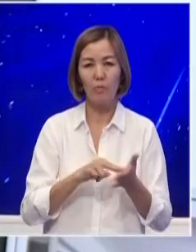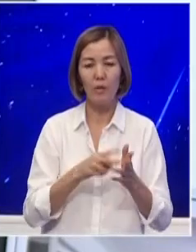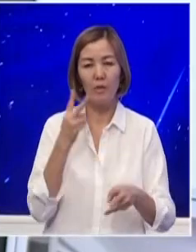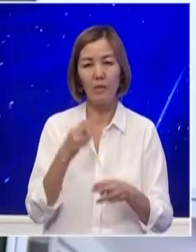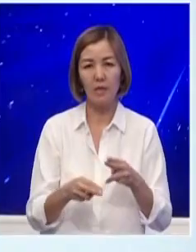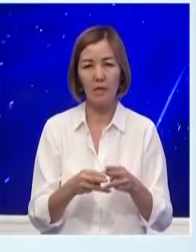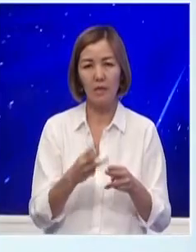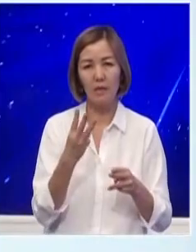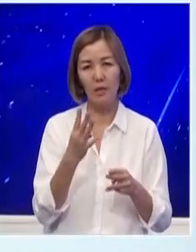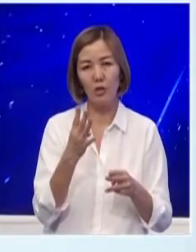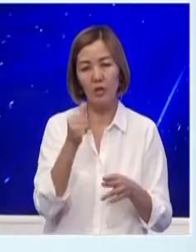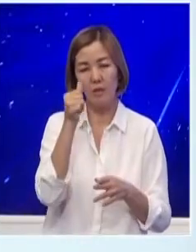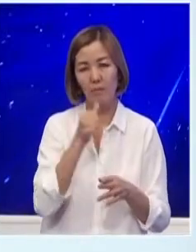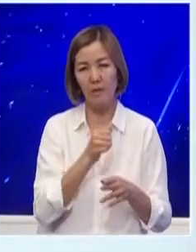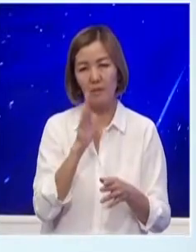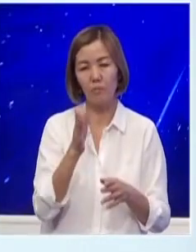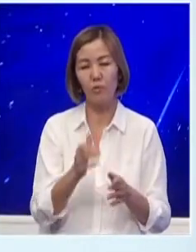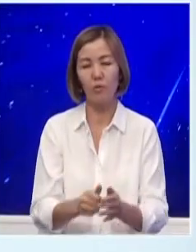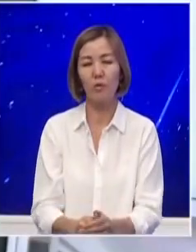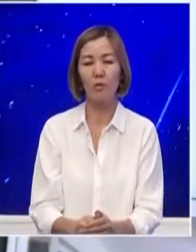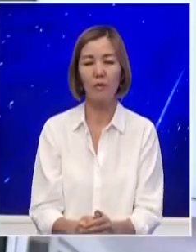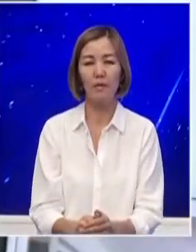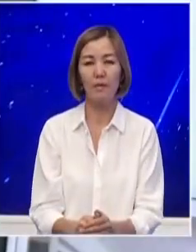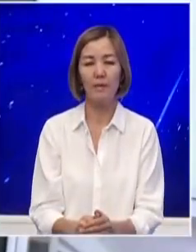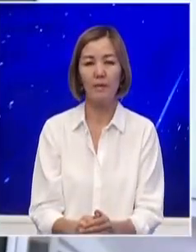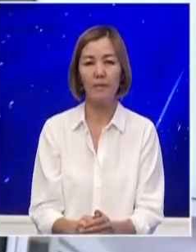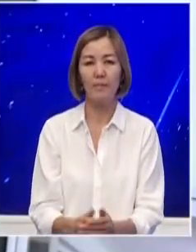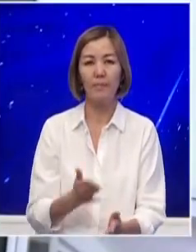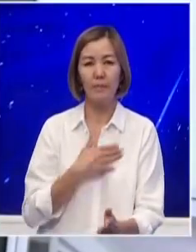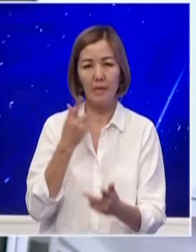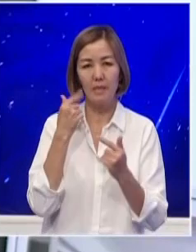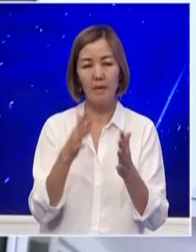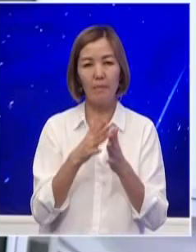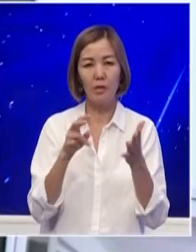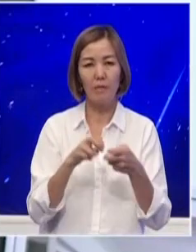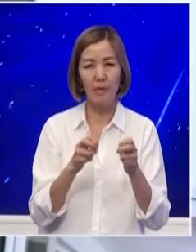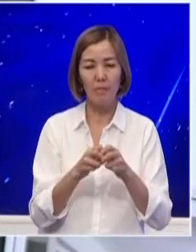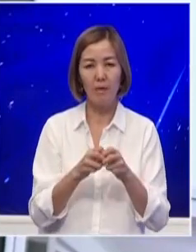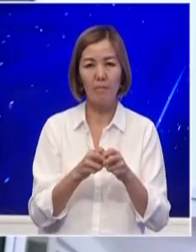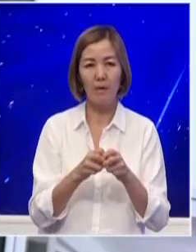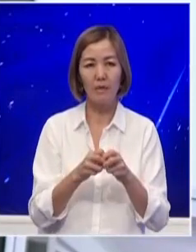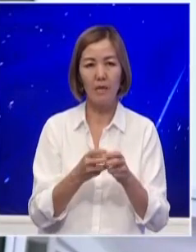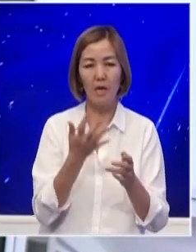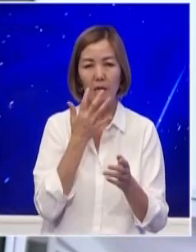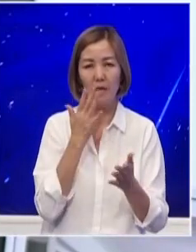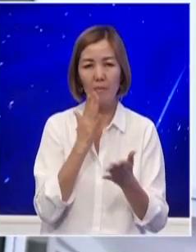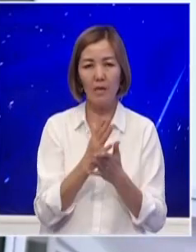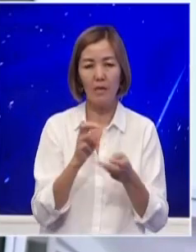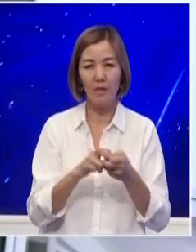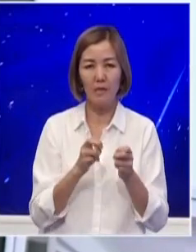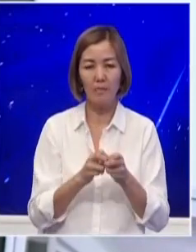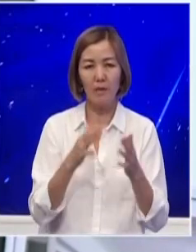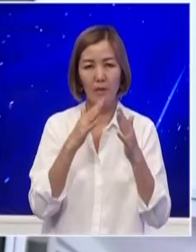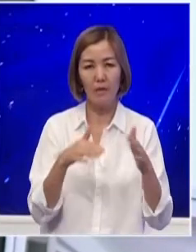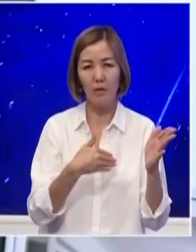закончить реставрацию и сдать проект за 3-3,5 месяца. Мы знаем, что большая проблема этого музея – отопление. Будем разбирать крышу